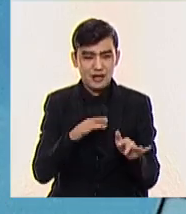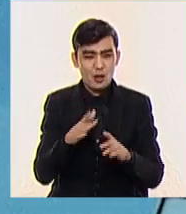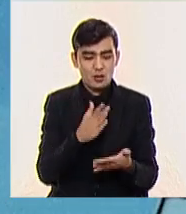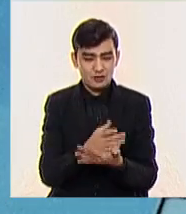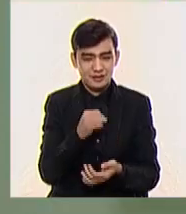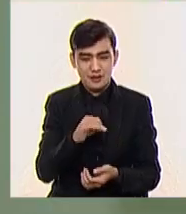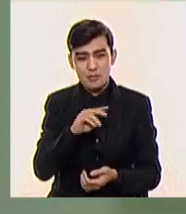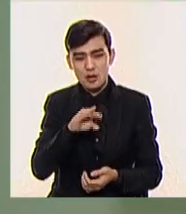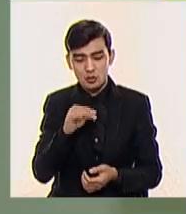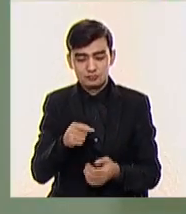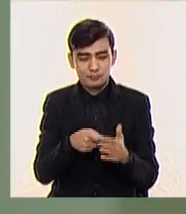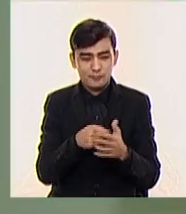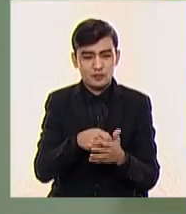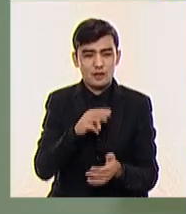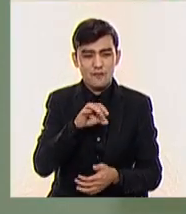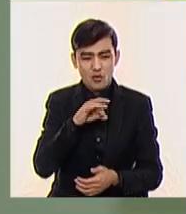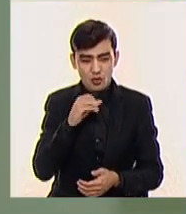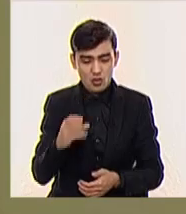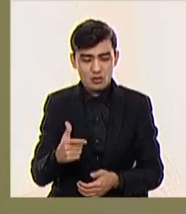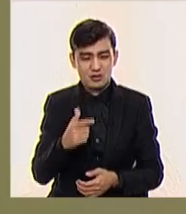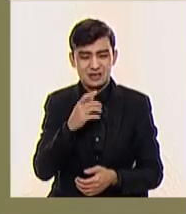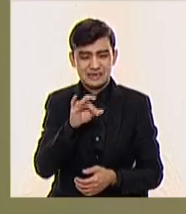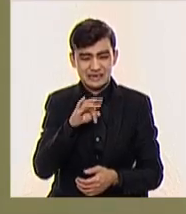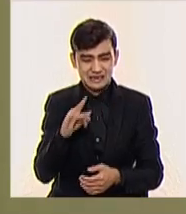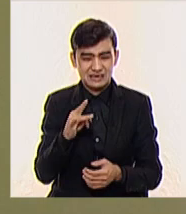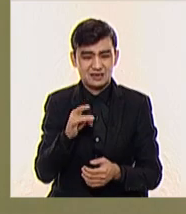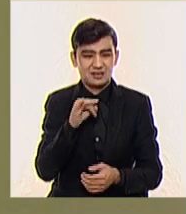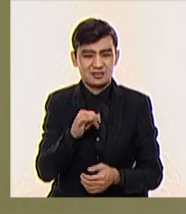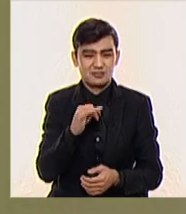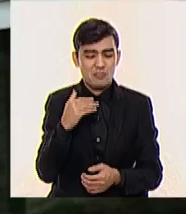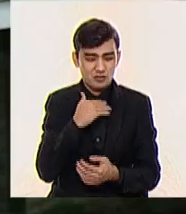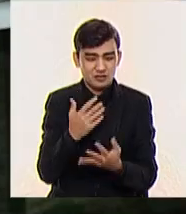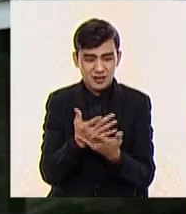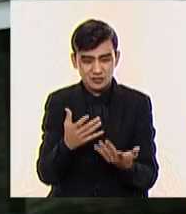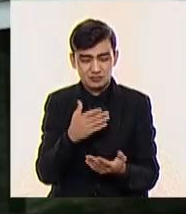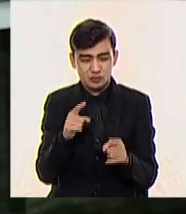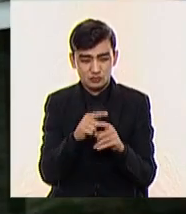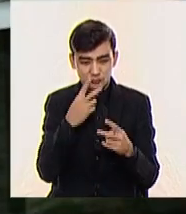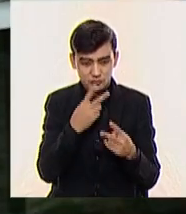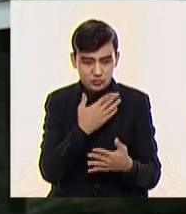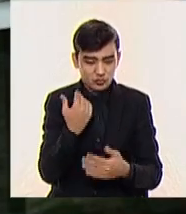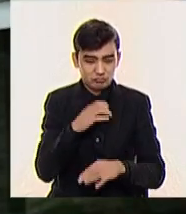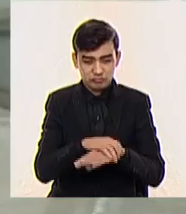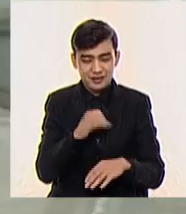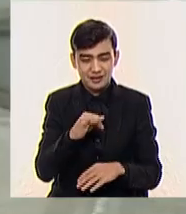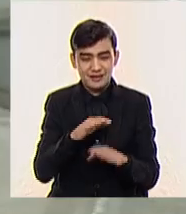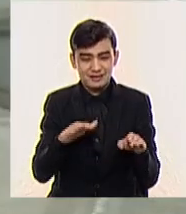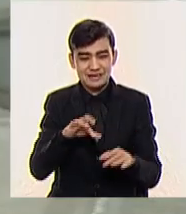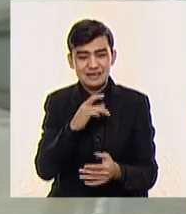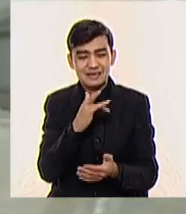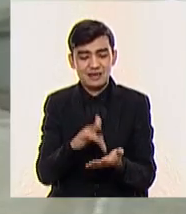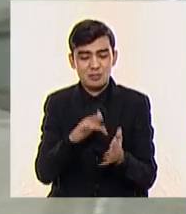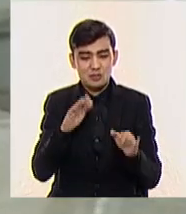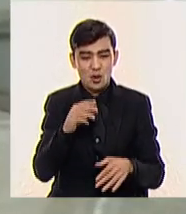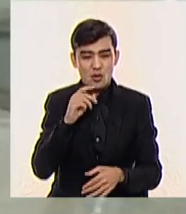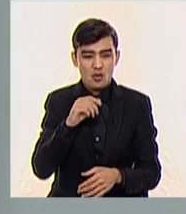комиссия не увидела творог, сыр, соки и рыбу не только здесь, но и в центре оказания соцуслуг «Аяла» в Алматинской области. В детских центрах Костаная